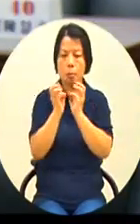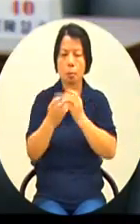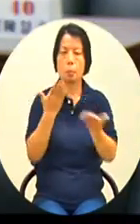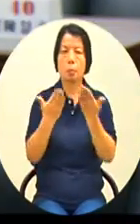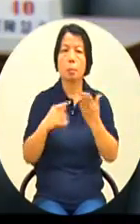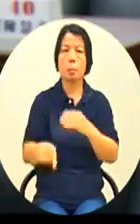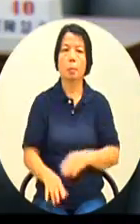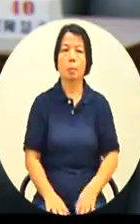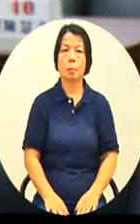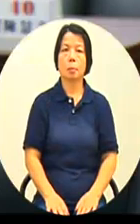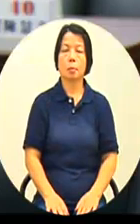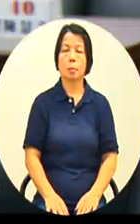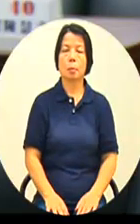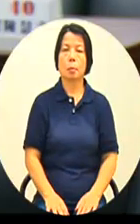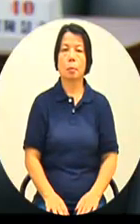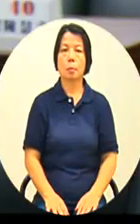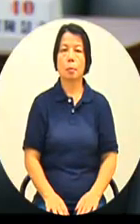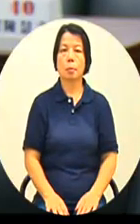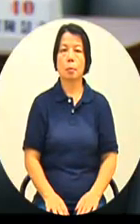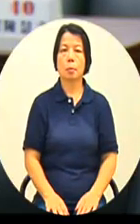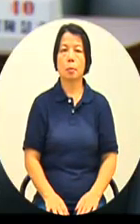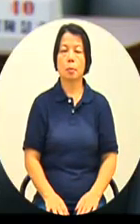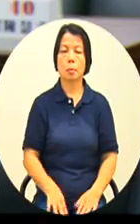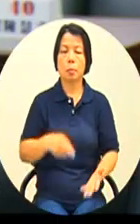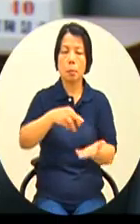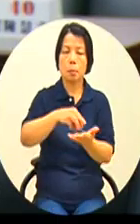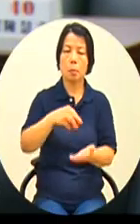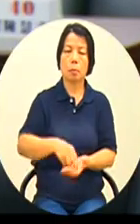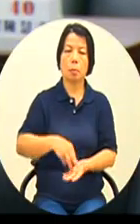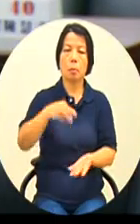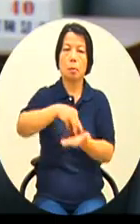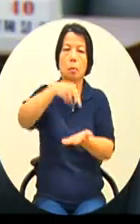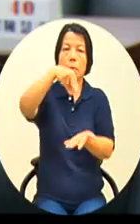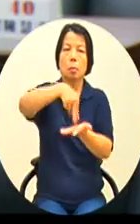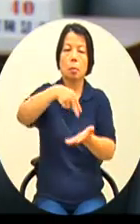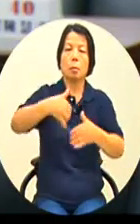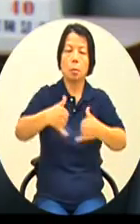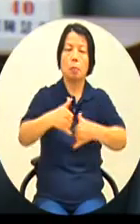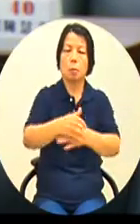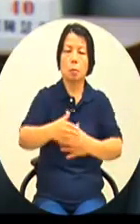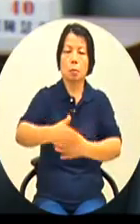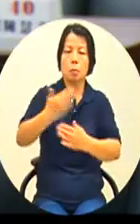长你爱注意。 是。 吼、哦，啊，电力路这个匝道遐爱注意。